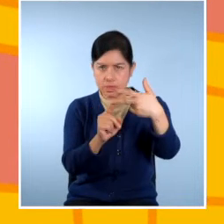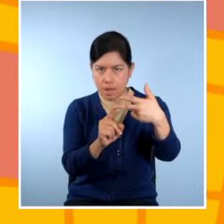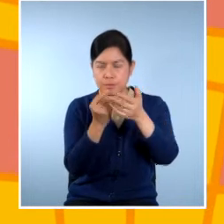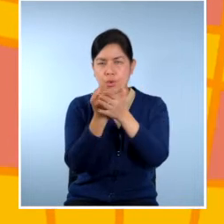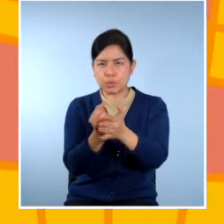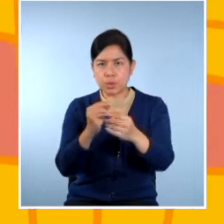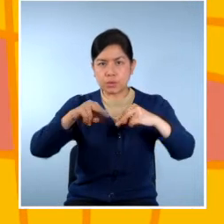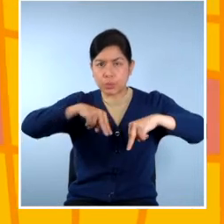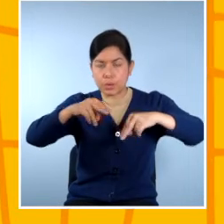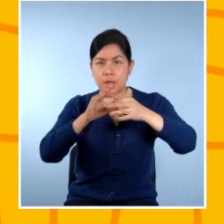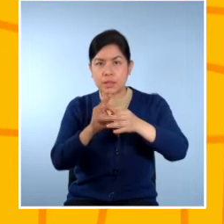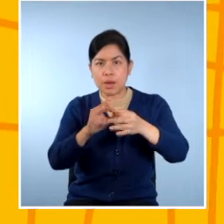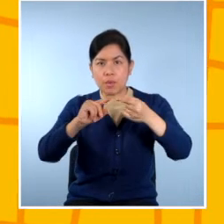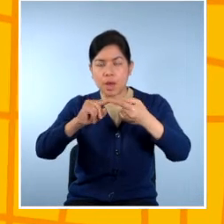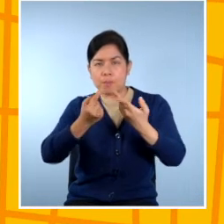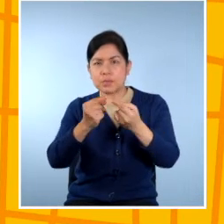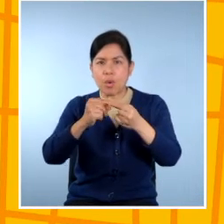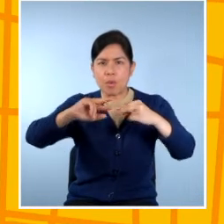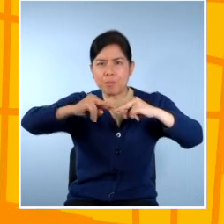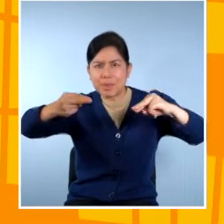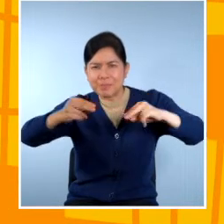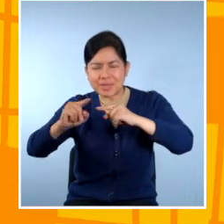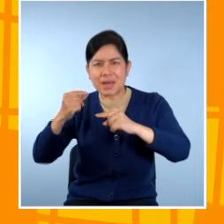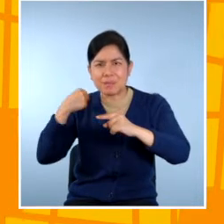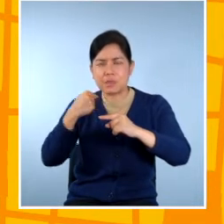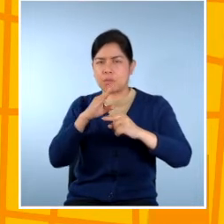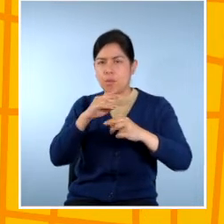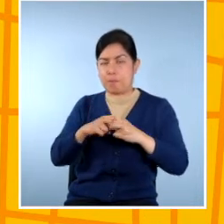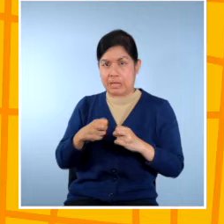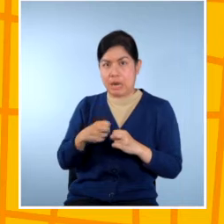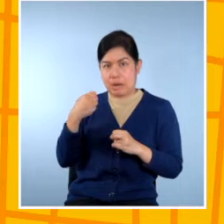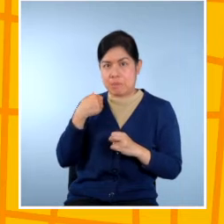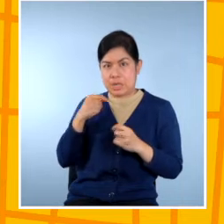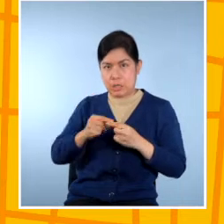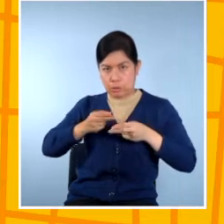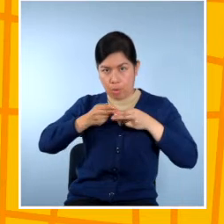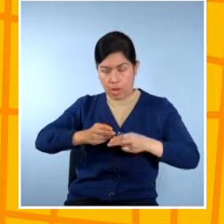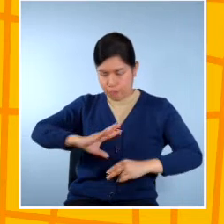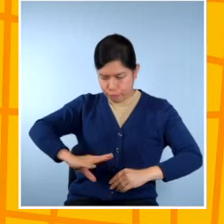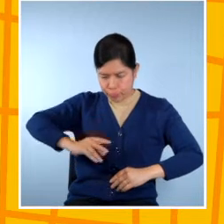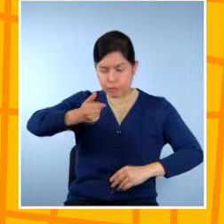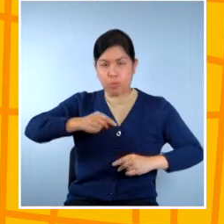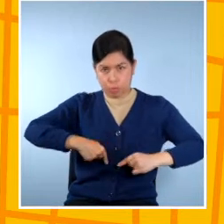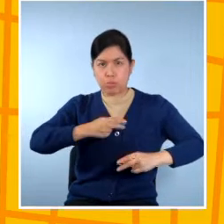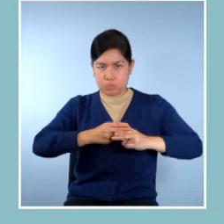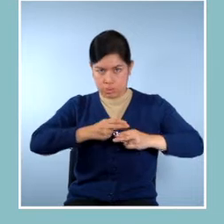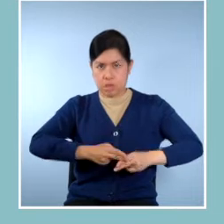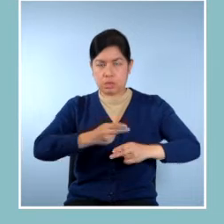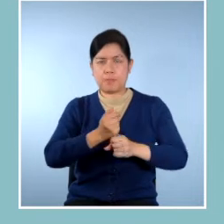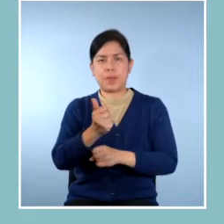ดูแลเรื่องการส้างเซใหมให้กับอวัยวะต่างสึกรอและต้การซอมแมให้ฝื้นฟูกQLับมาทำงานได้เหมอนปกติ